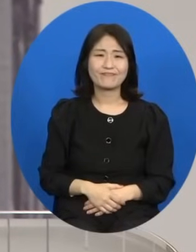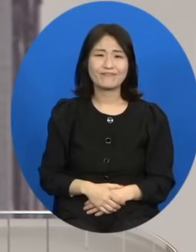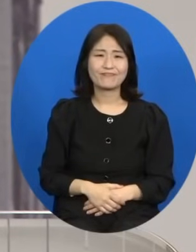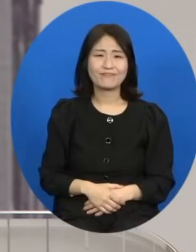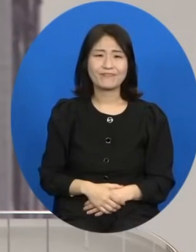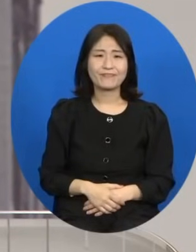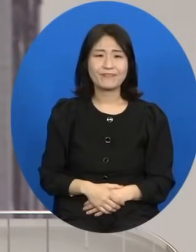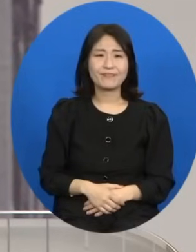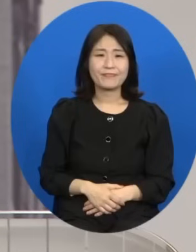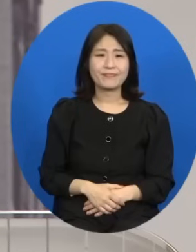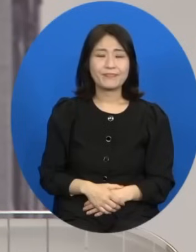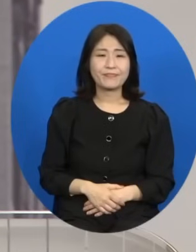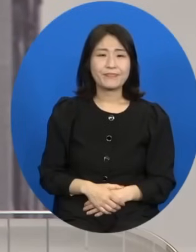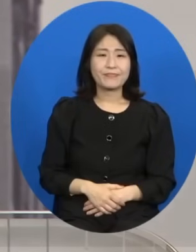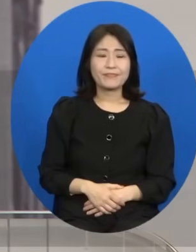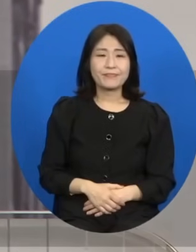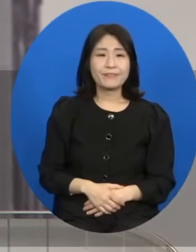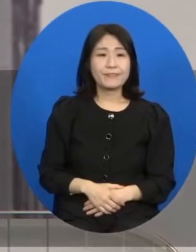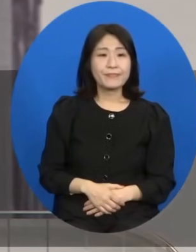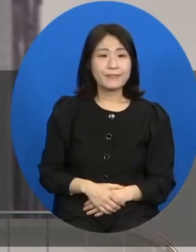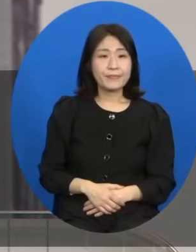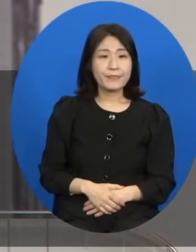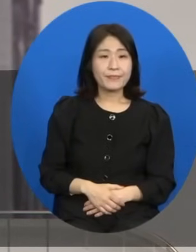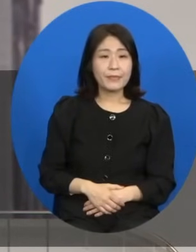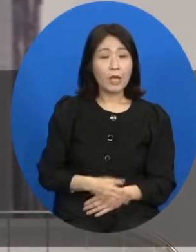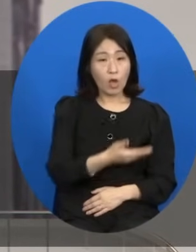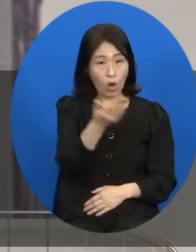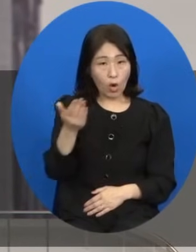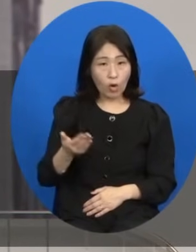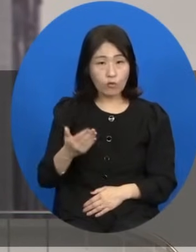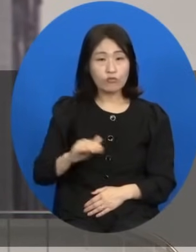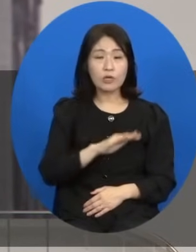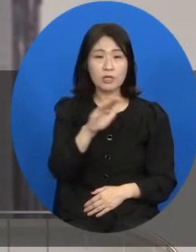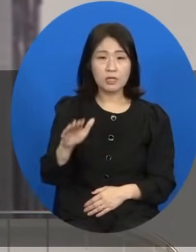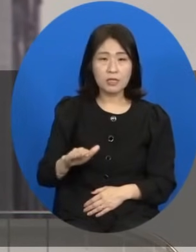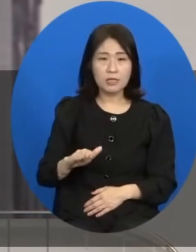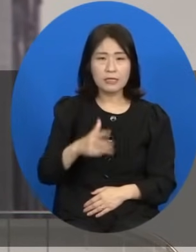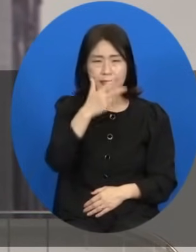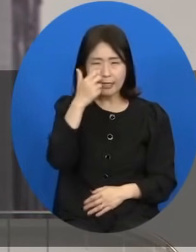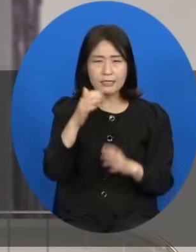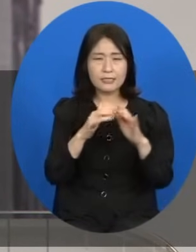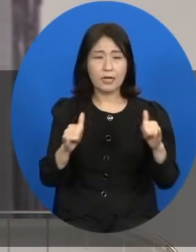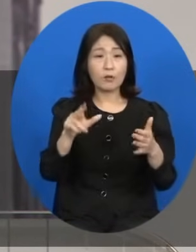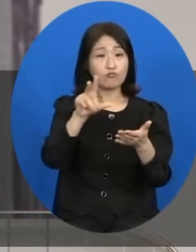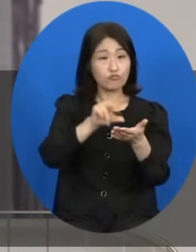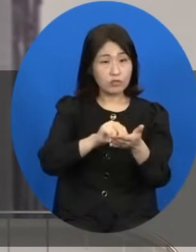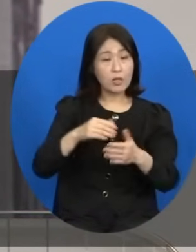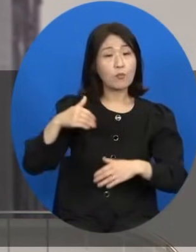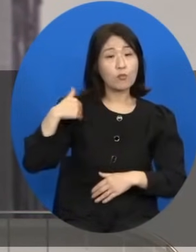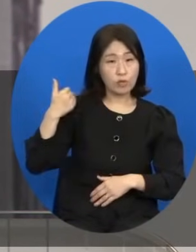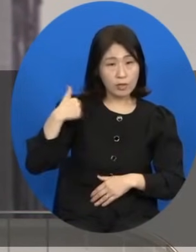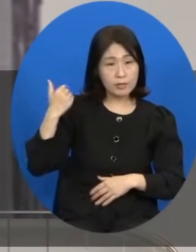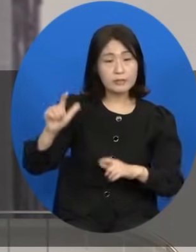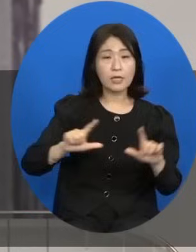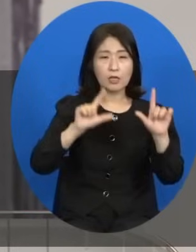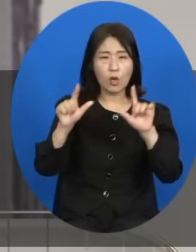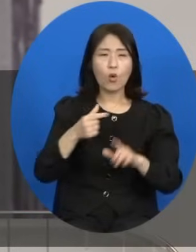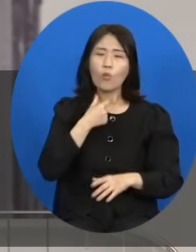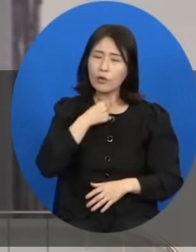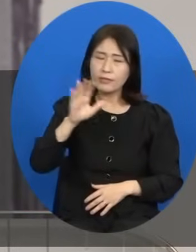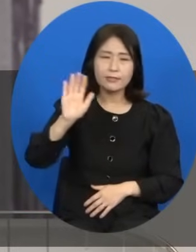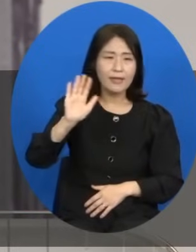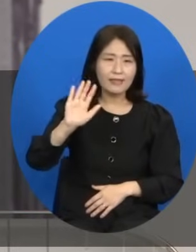얘기를 하잖아요 론 서 4장 13절에 형제자매 여러분 우리는 여러분이 잠든 사람의 문제를 모르고 지내는 것을 원하지